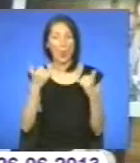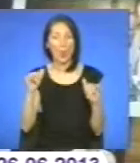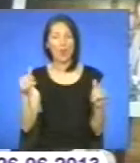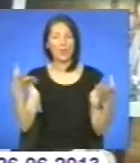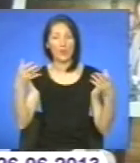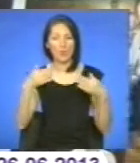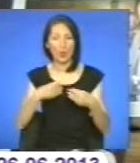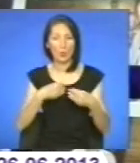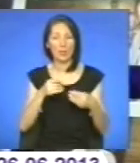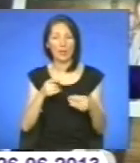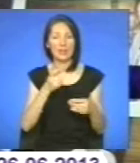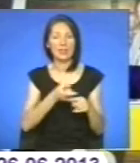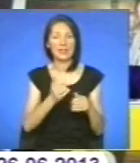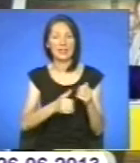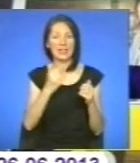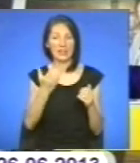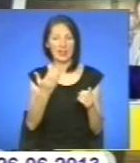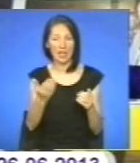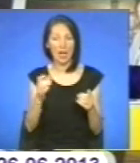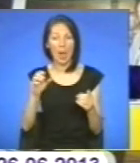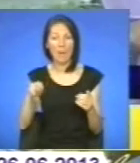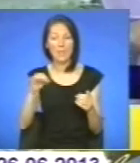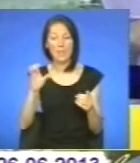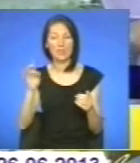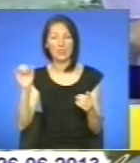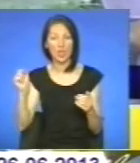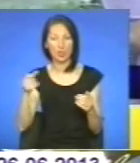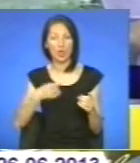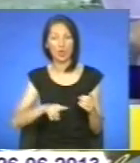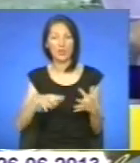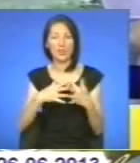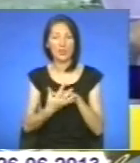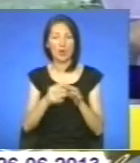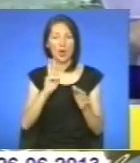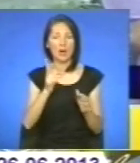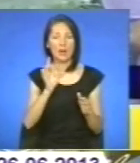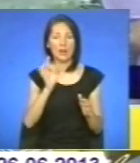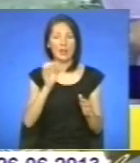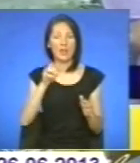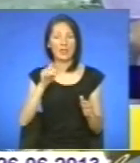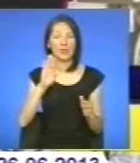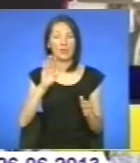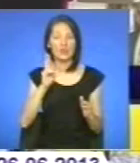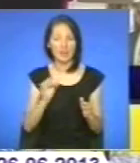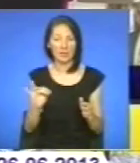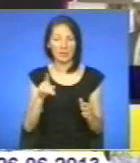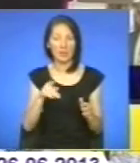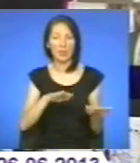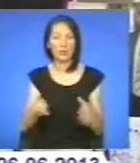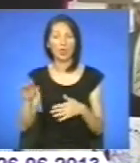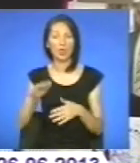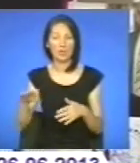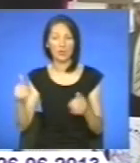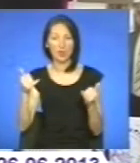і неординарна особистість. Народився у селі Крихівці на Івано-Франківщині. Там минуло його дитинство. Зараз проживає у